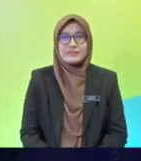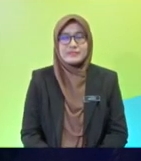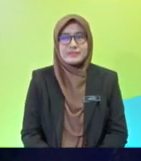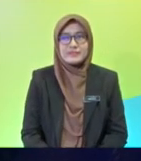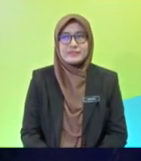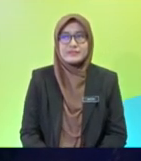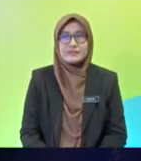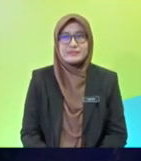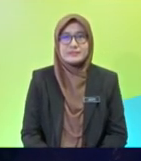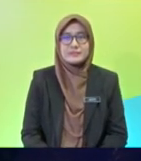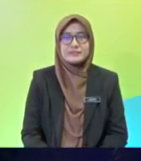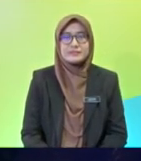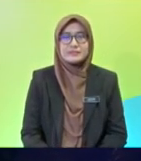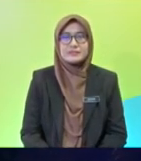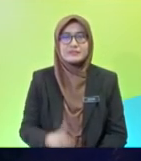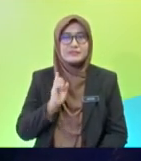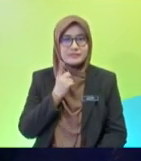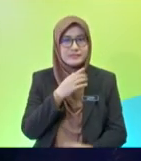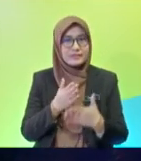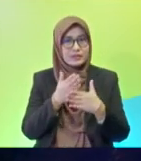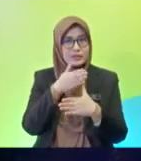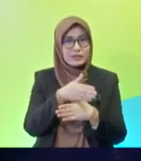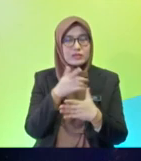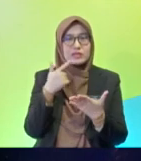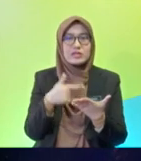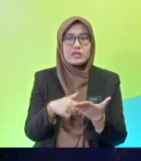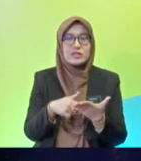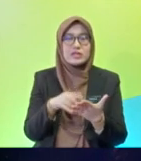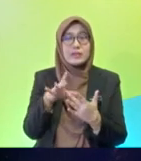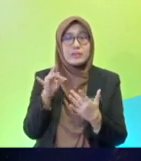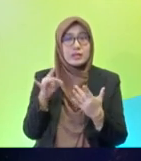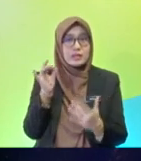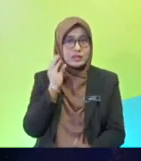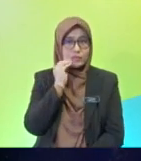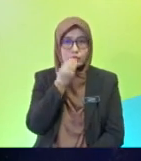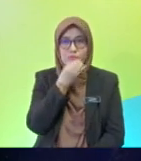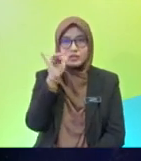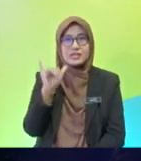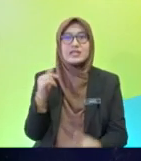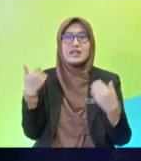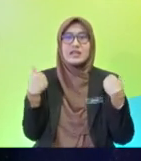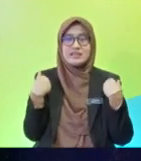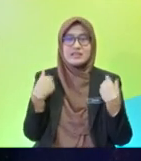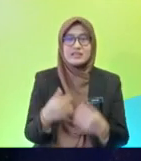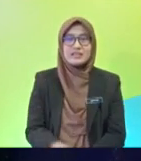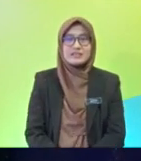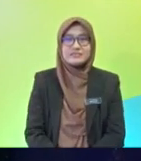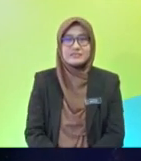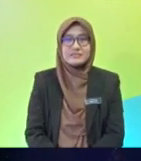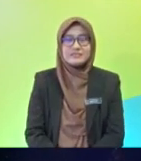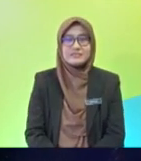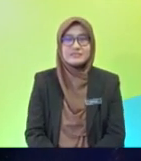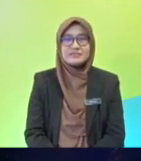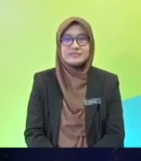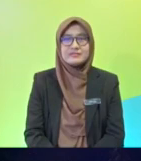jadi kita perlu kita teruskan dengan memilih bunga yang masih ada tuh ah Siapa kena